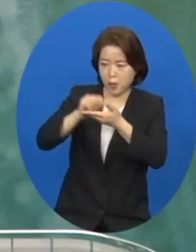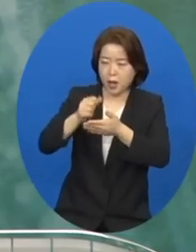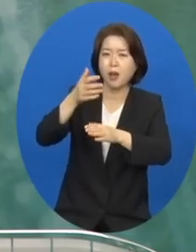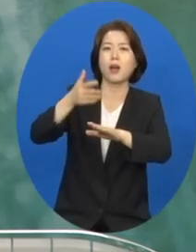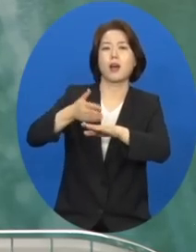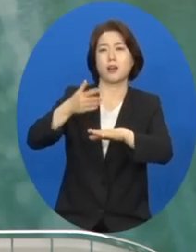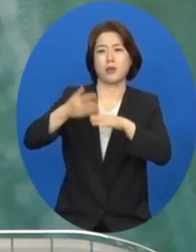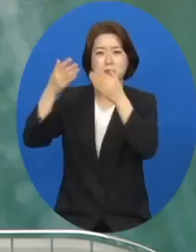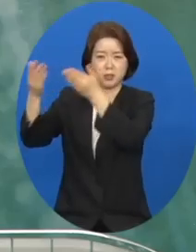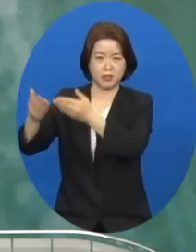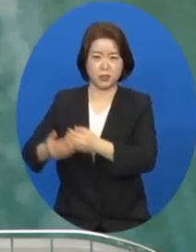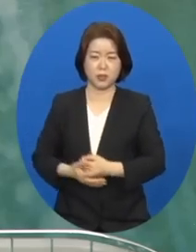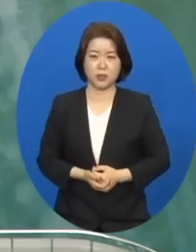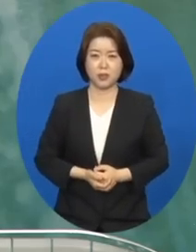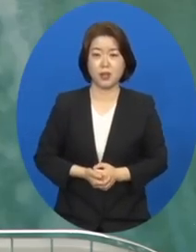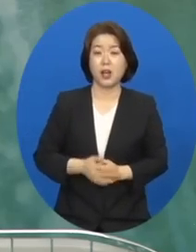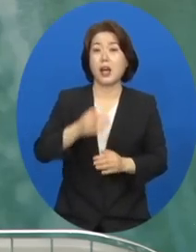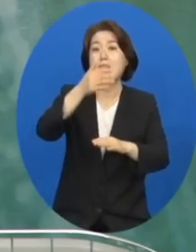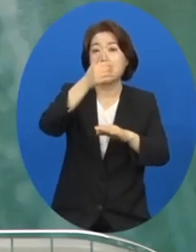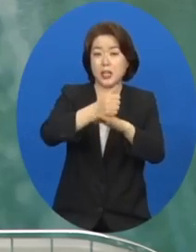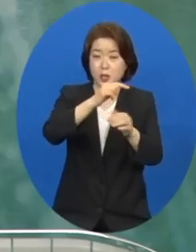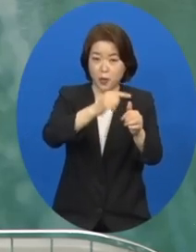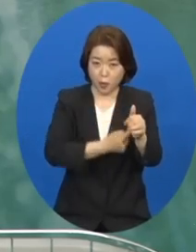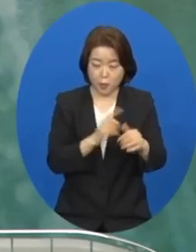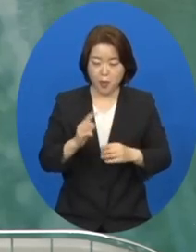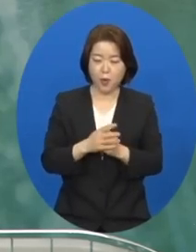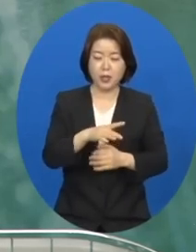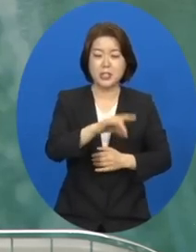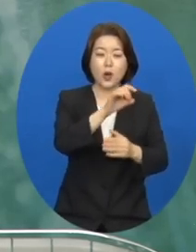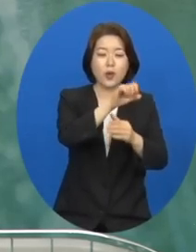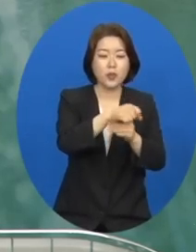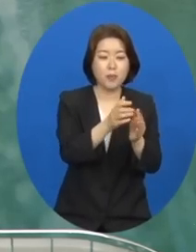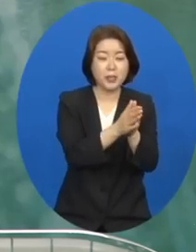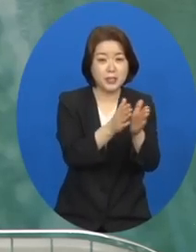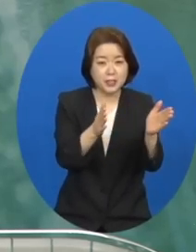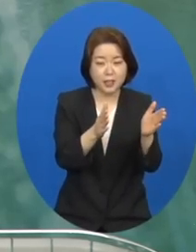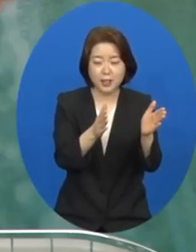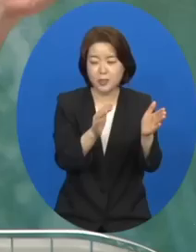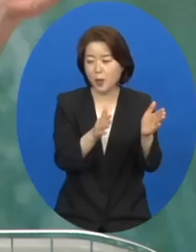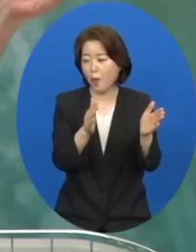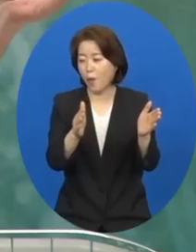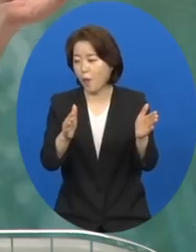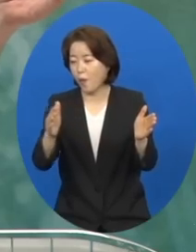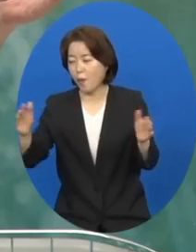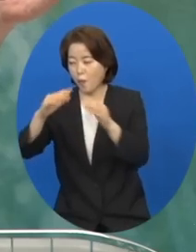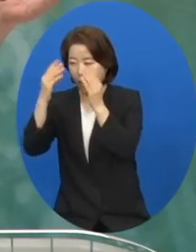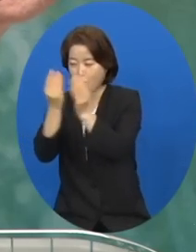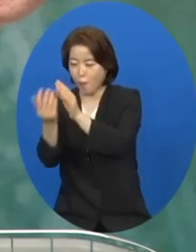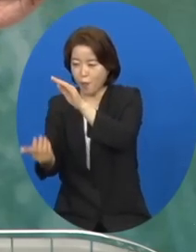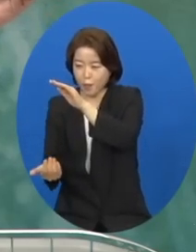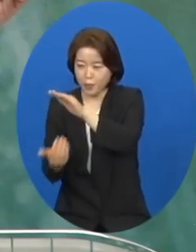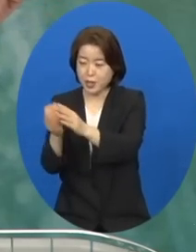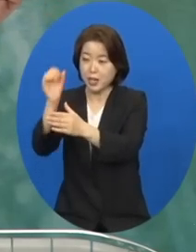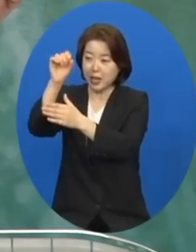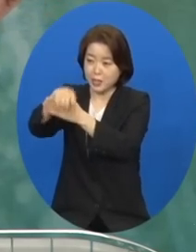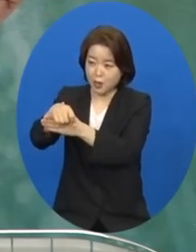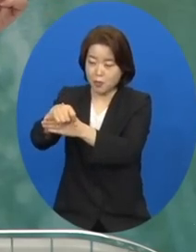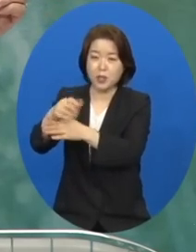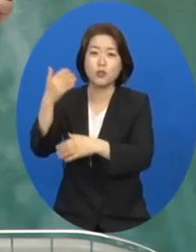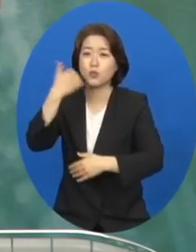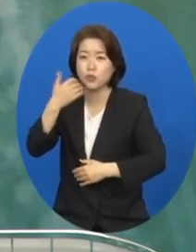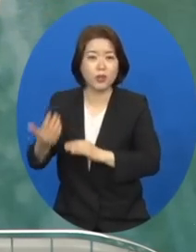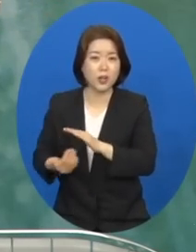그러면 결국에는 요 그 천 1매를 시작해서 온전한 열매를 이루기까지 누가 이루어질까요